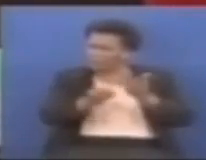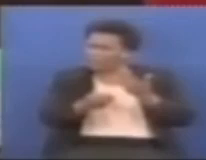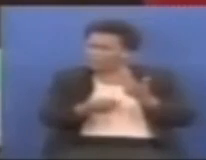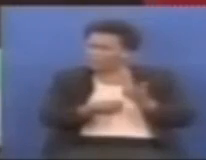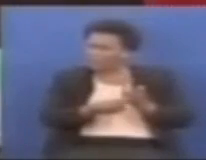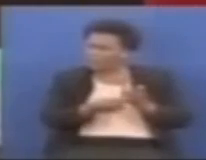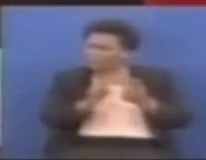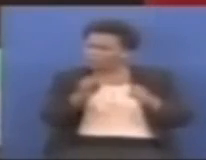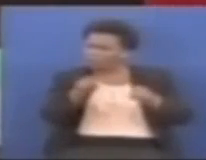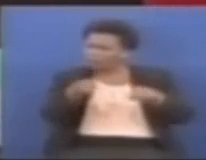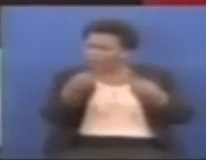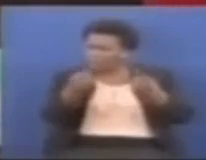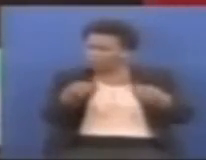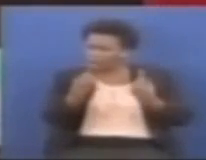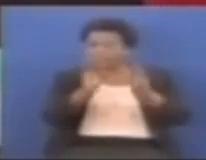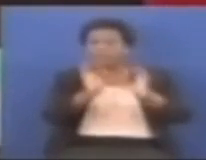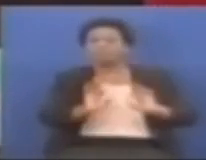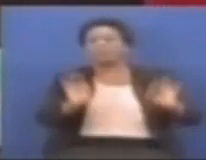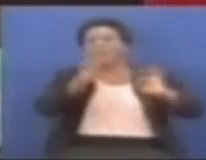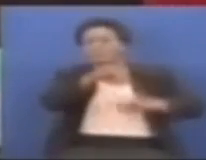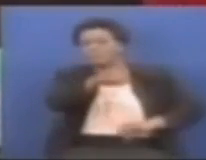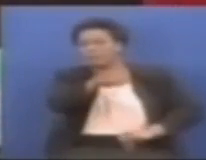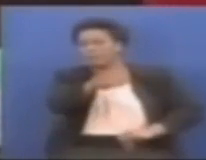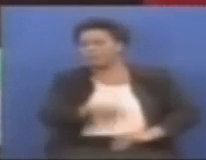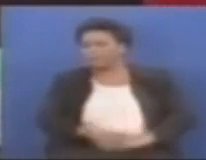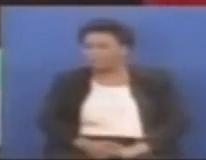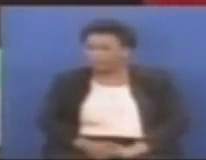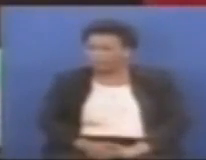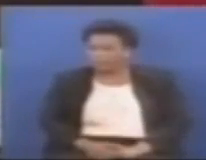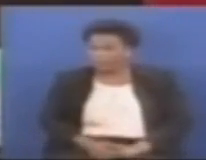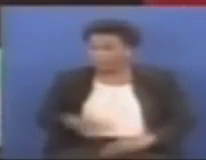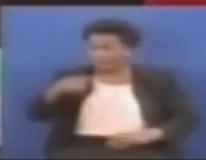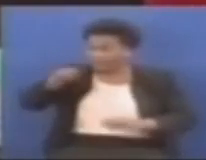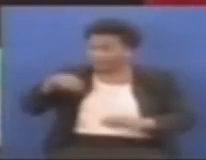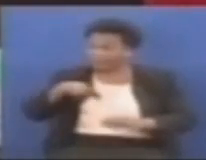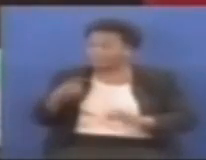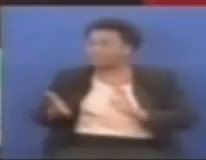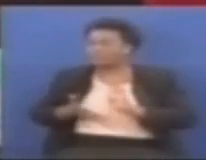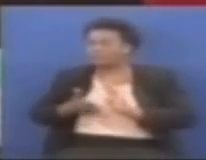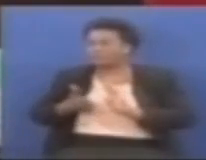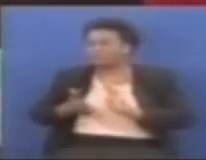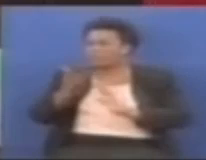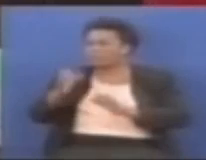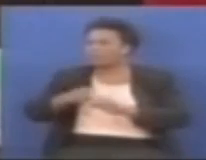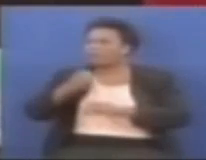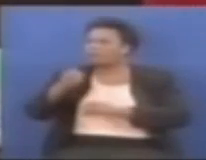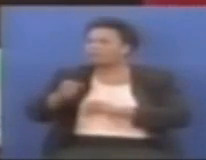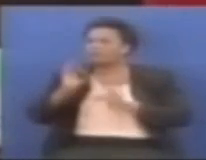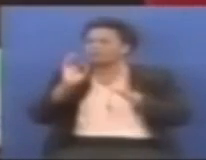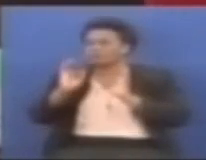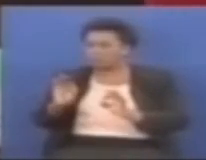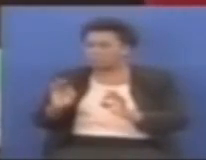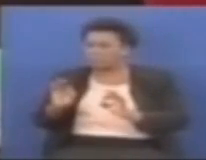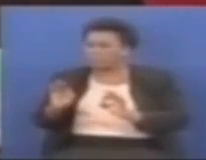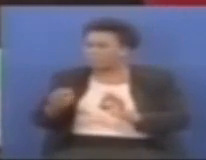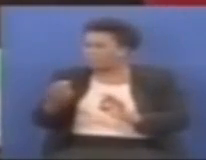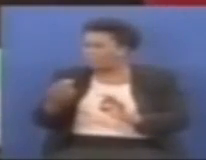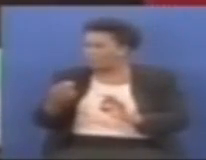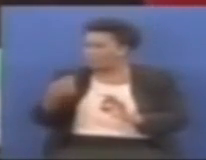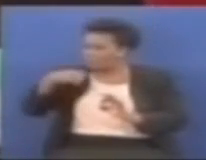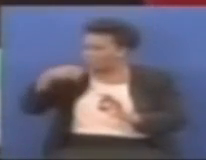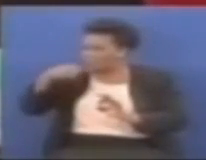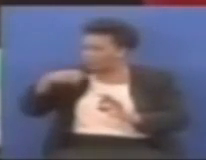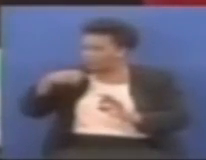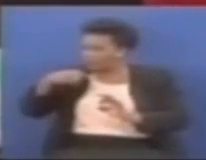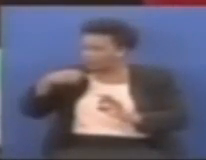Mheshimiwa Mbunge aridhike kwamba tumeanza kuchukua hatua nzuri ili kufanya ujenzi kwenye maeneo ambayo tunaona kwamba ilikuwa ni muhimu tuyaboreshe, na tutaendelea